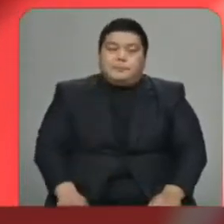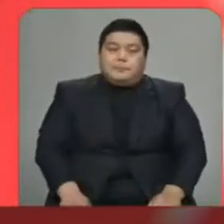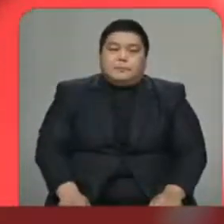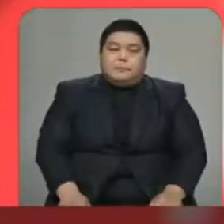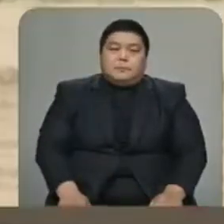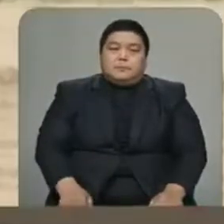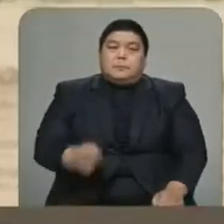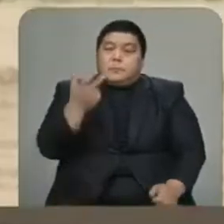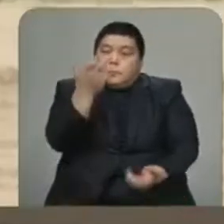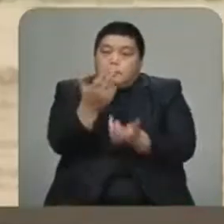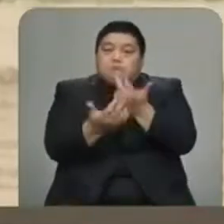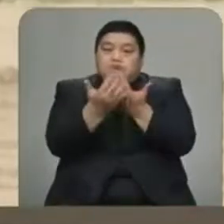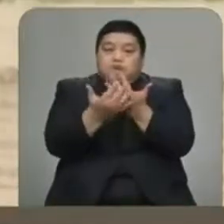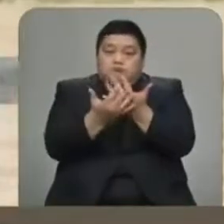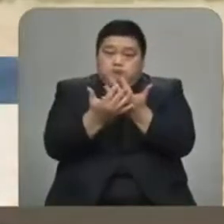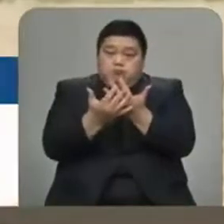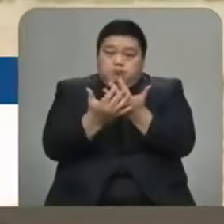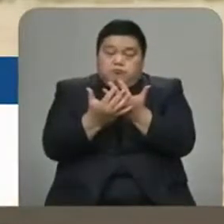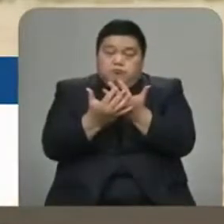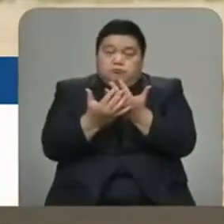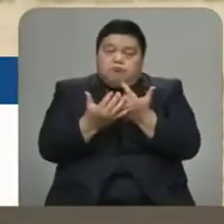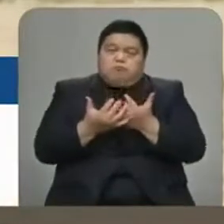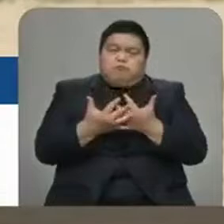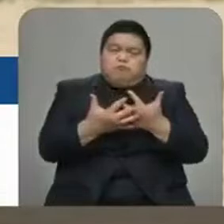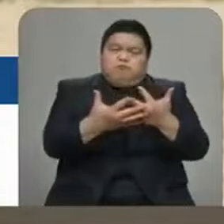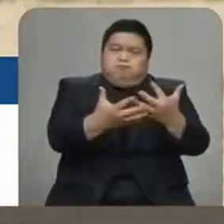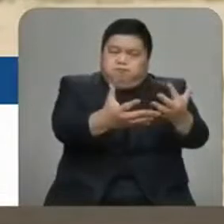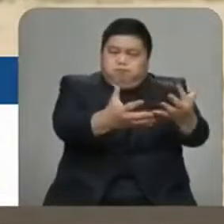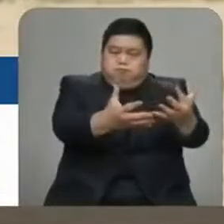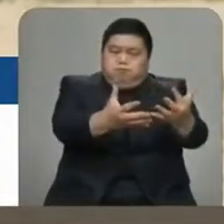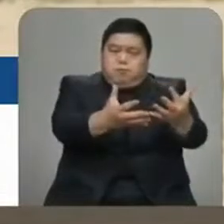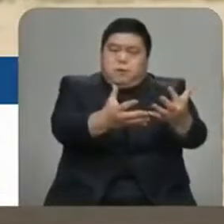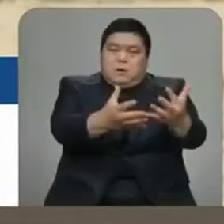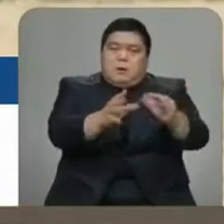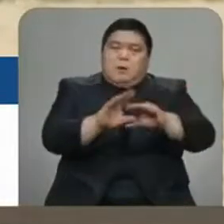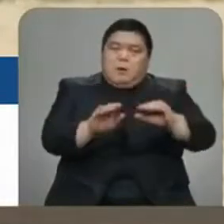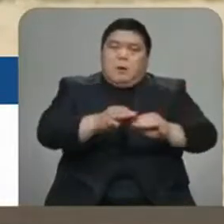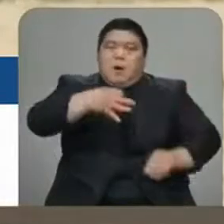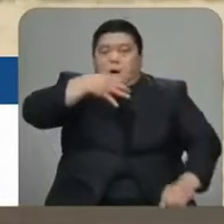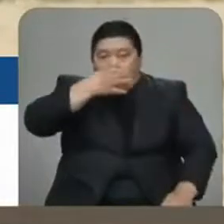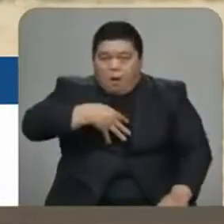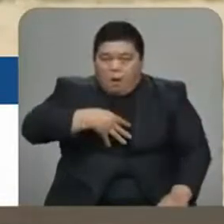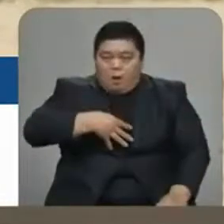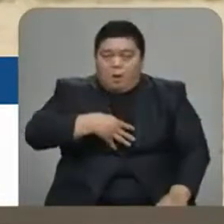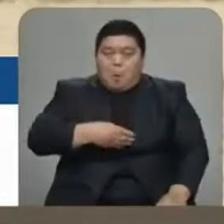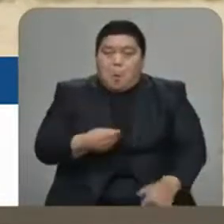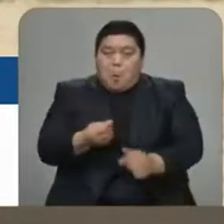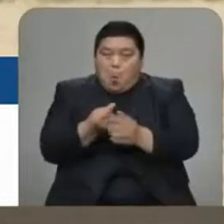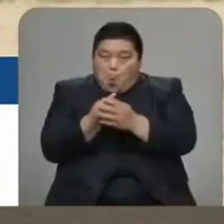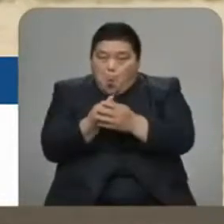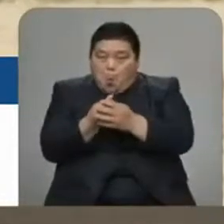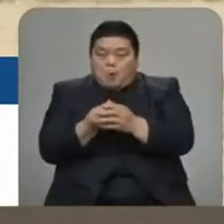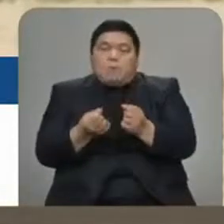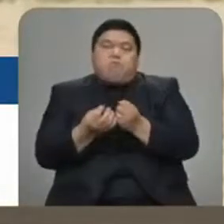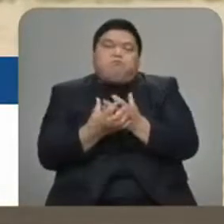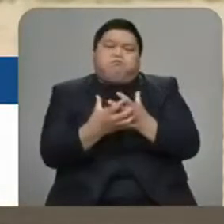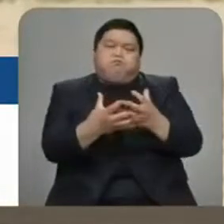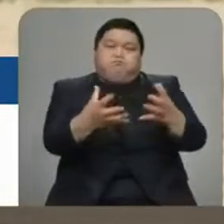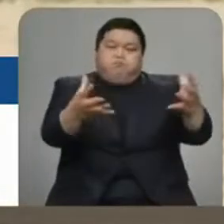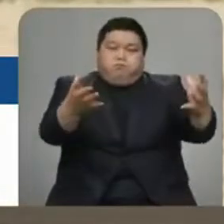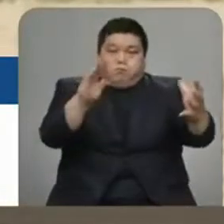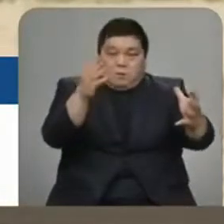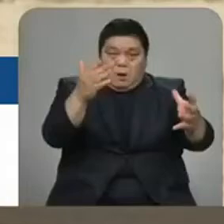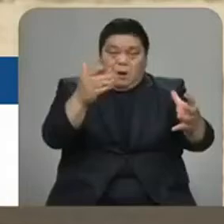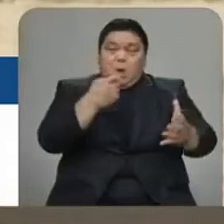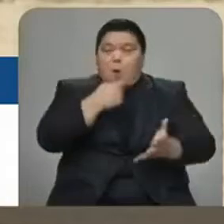나게 되면은 진화하는 속도보다 확산하는 속도가 더 크기 때문에 작은 산불도 대응할 수밖에